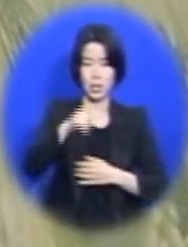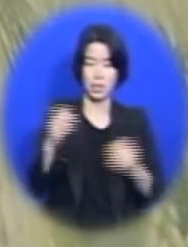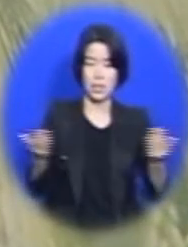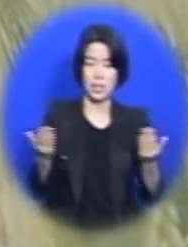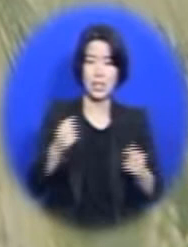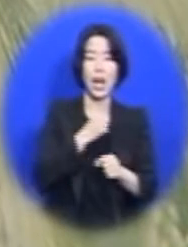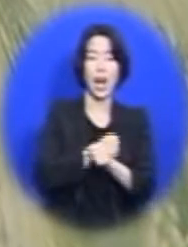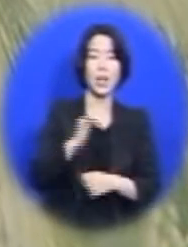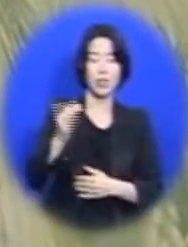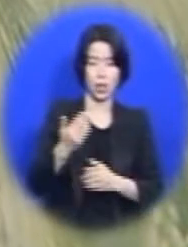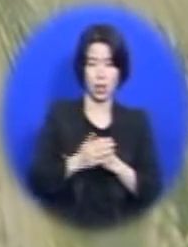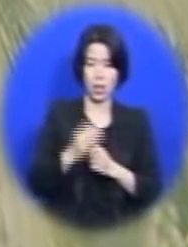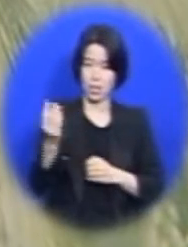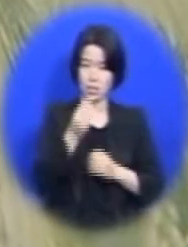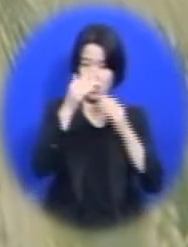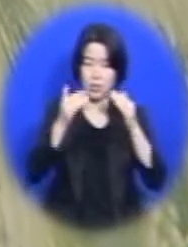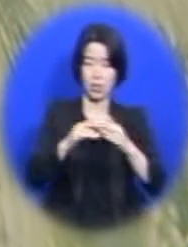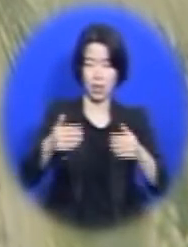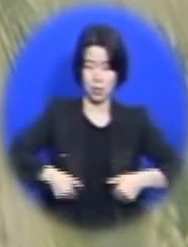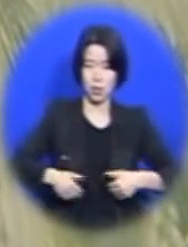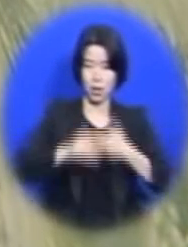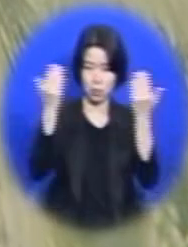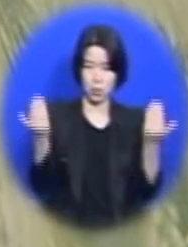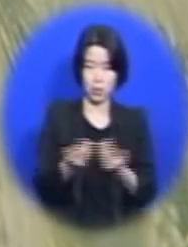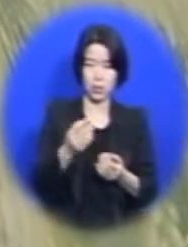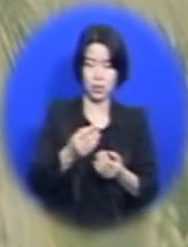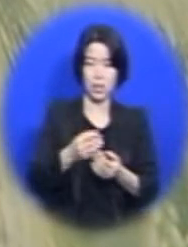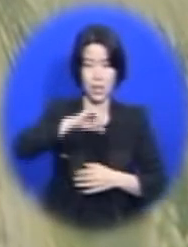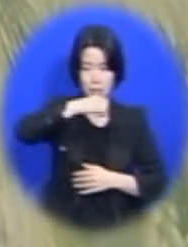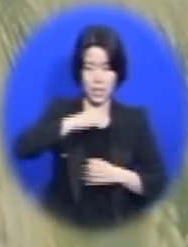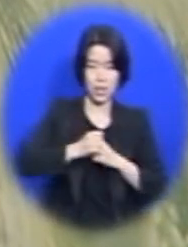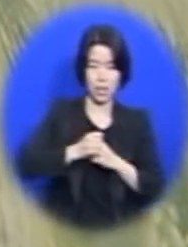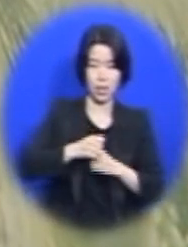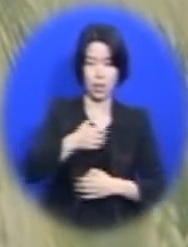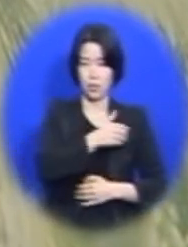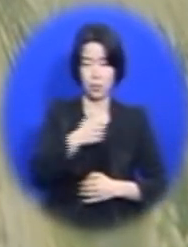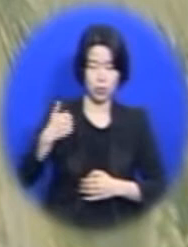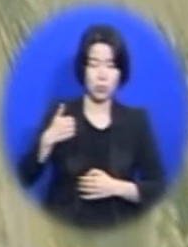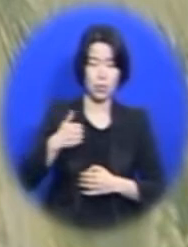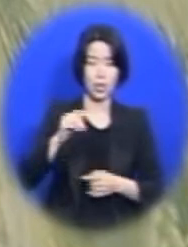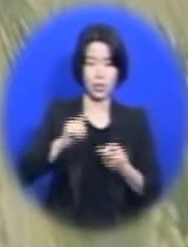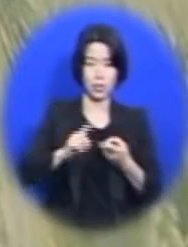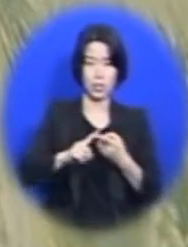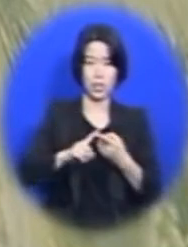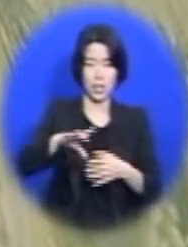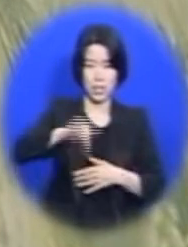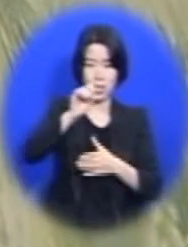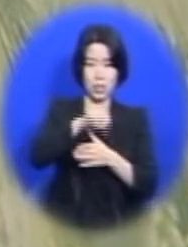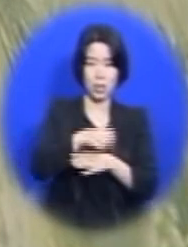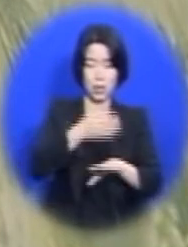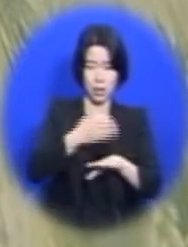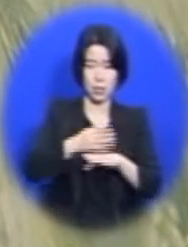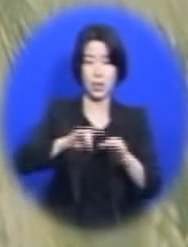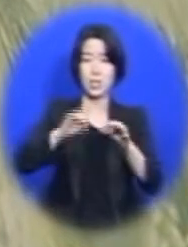하게 됩니다. 성전에 필요한 모든 예산의 충당이 이스라엘 백성들의 첫 열매 감사와 십일조로